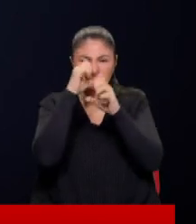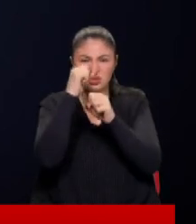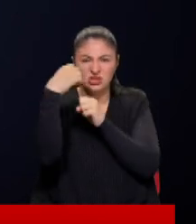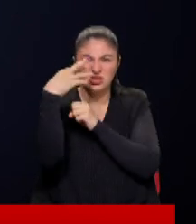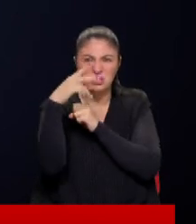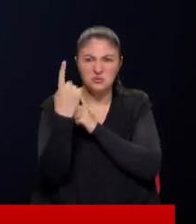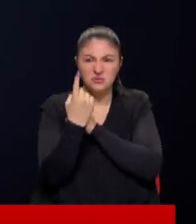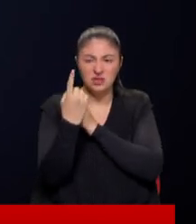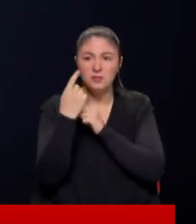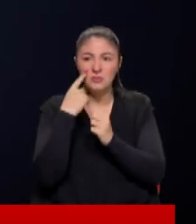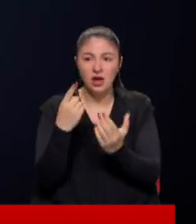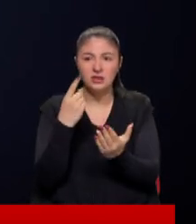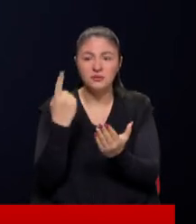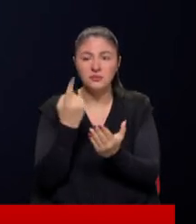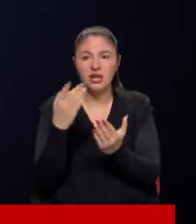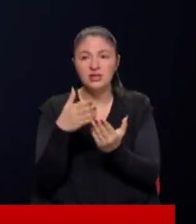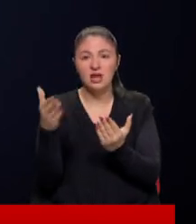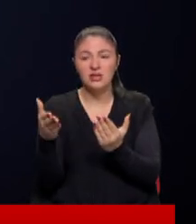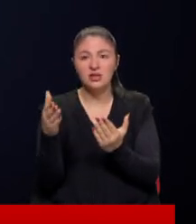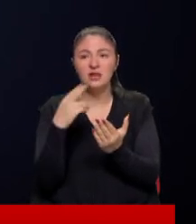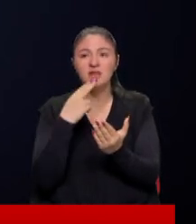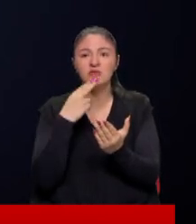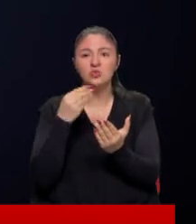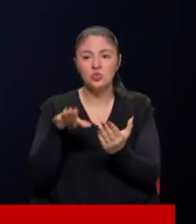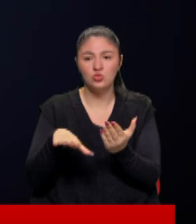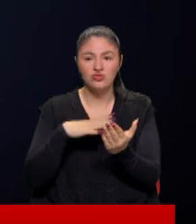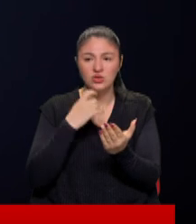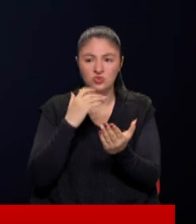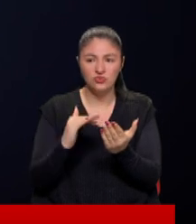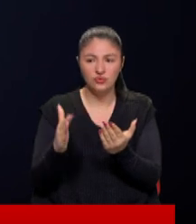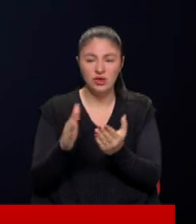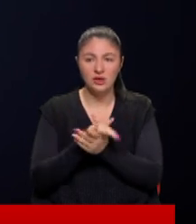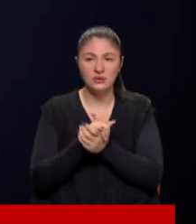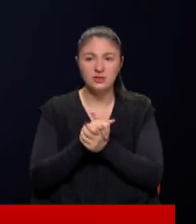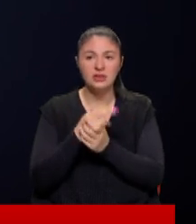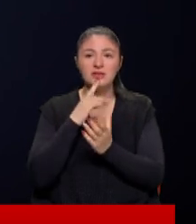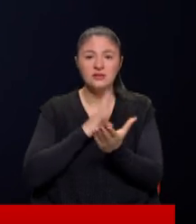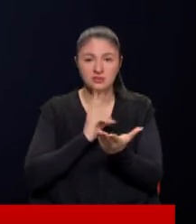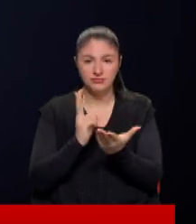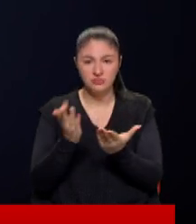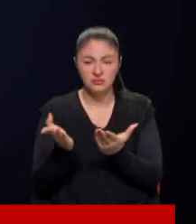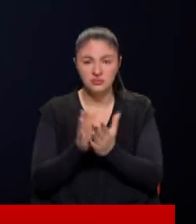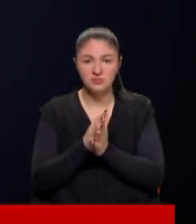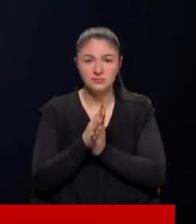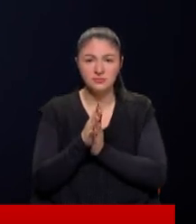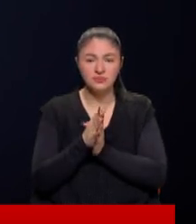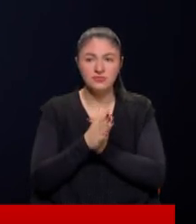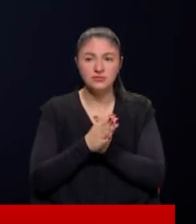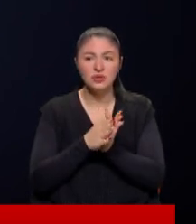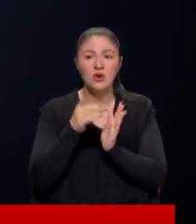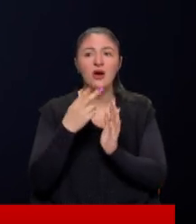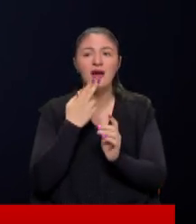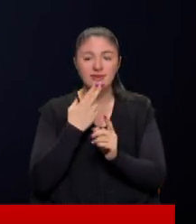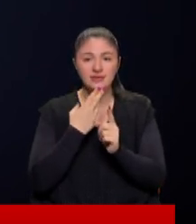ışık gibi bir şeyde. Baktım bir de bir yanında kız çocuğu var, küçük kızı. O